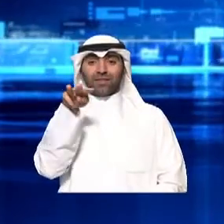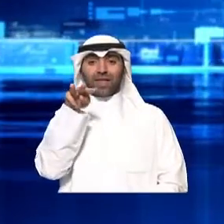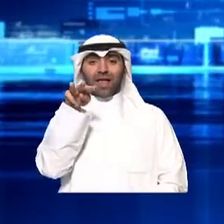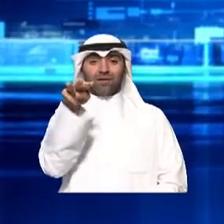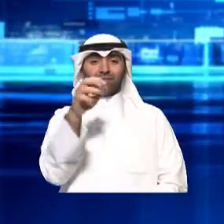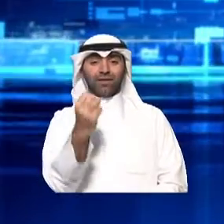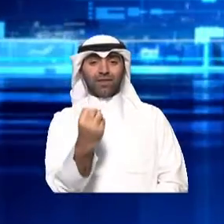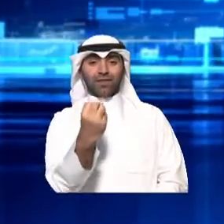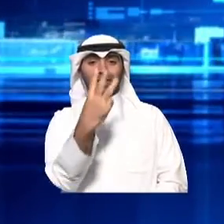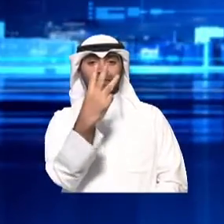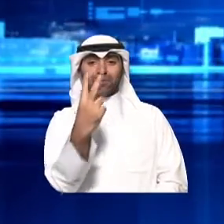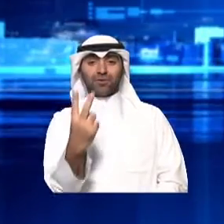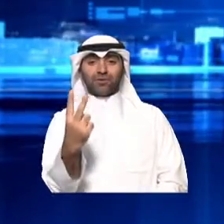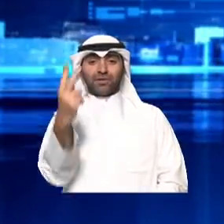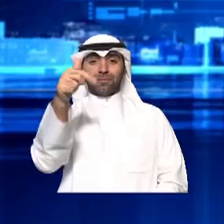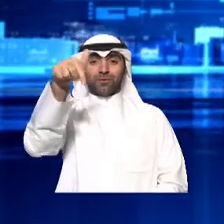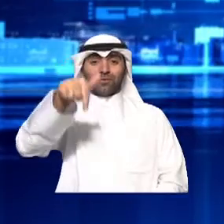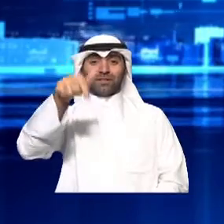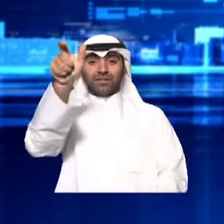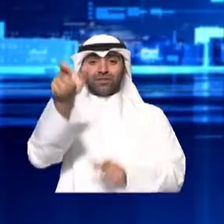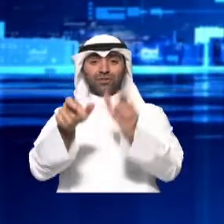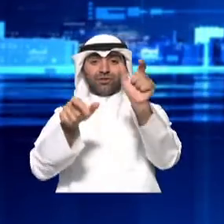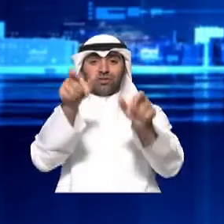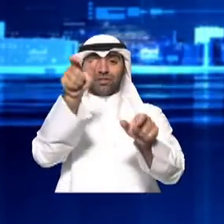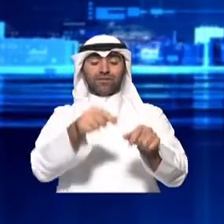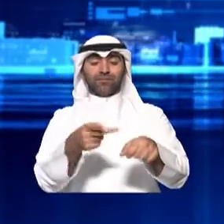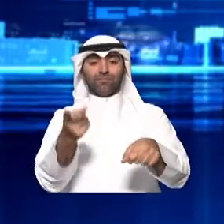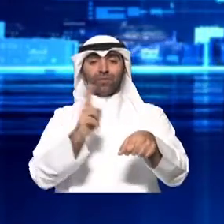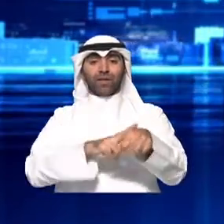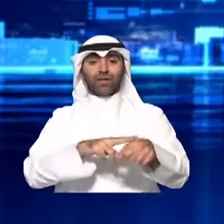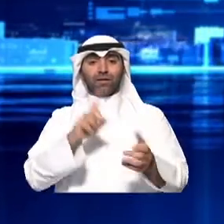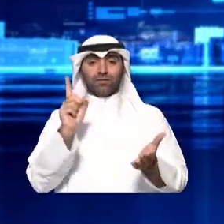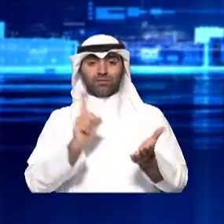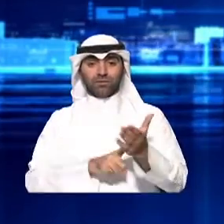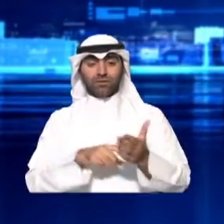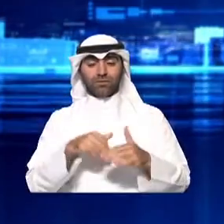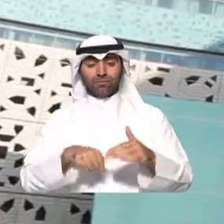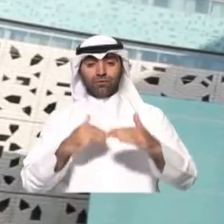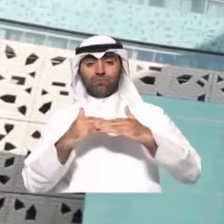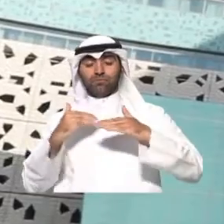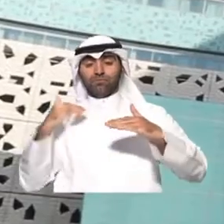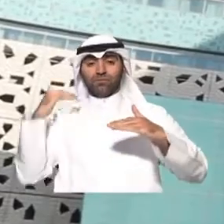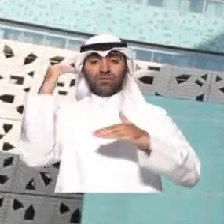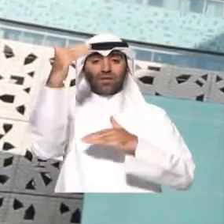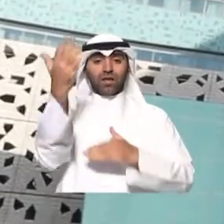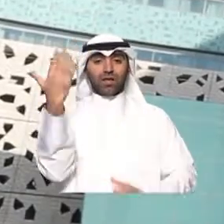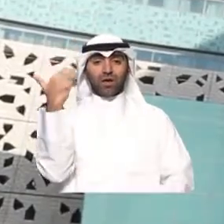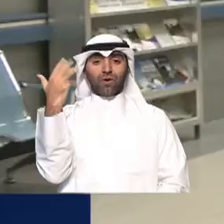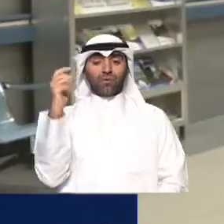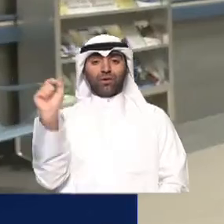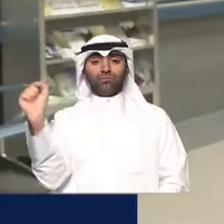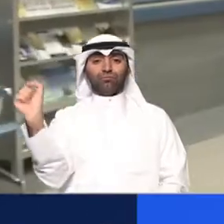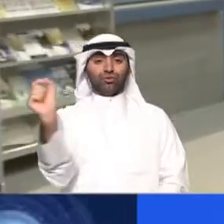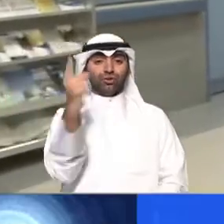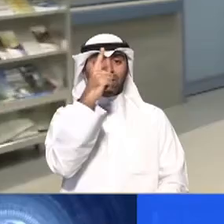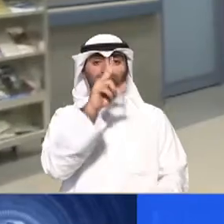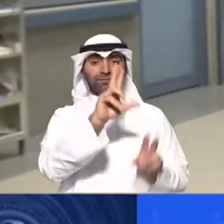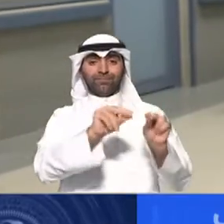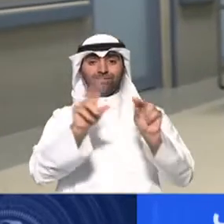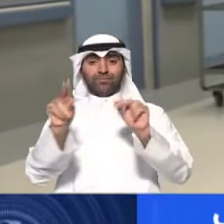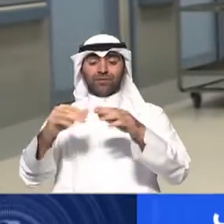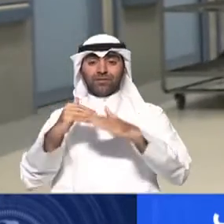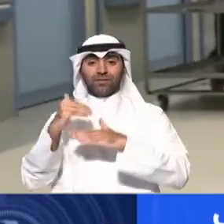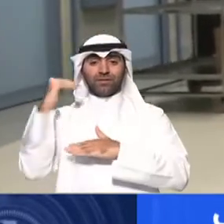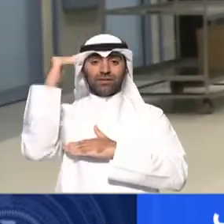33,367 حالة. إلى ذلك، وفي رقم قياسي يعد الأعلى منذ 30 من مايو الماضي، أكد المتحدث